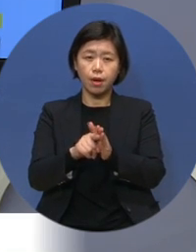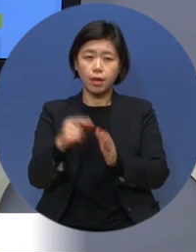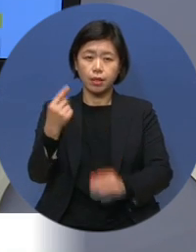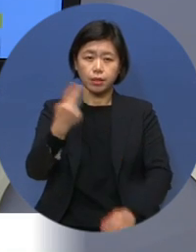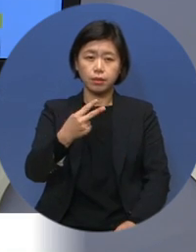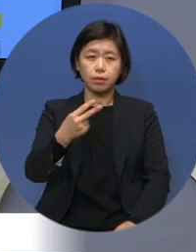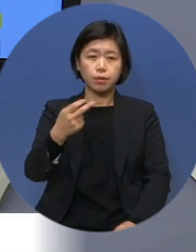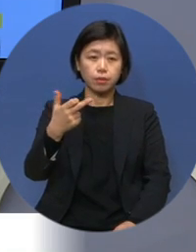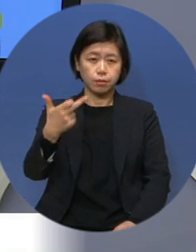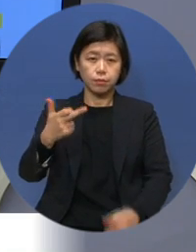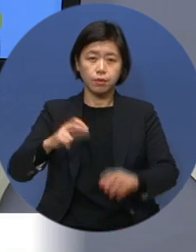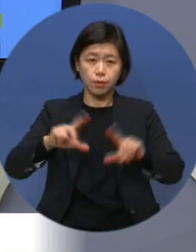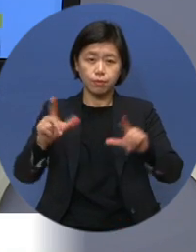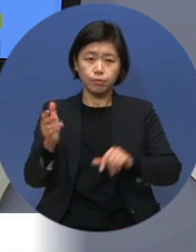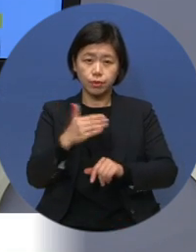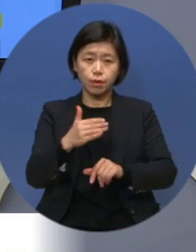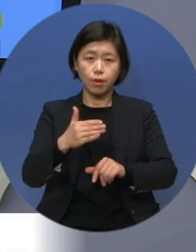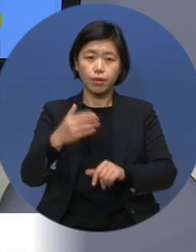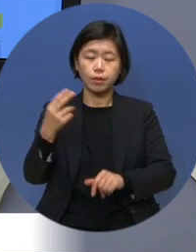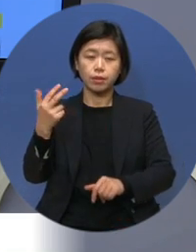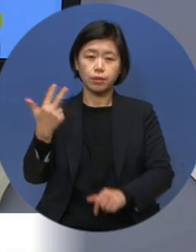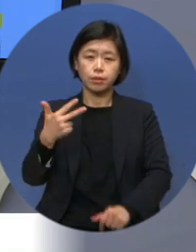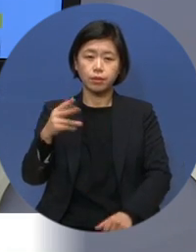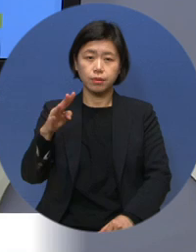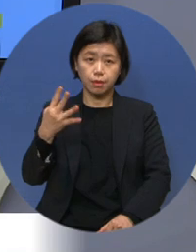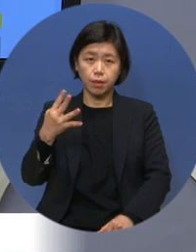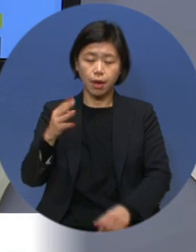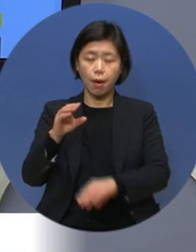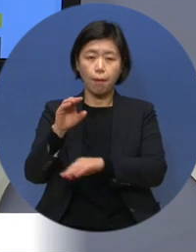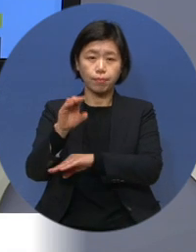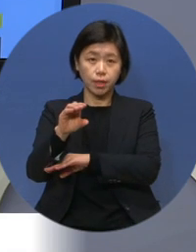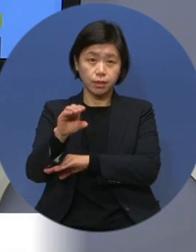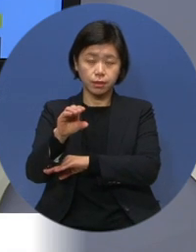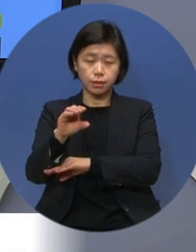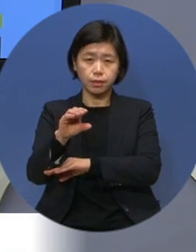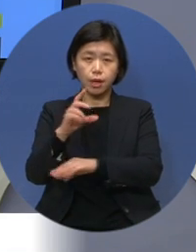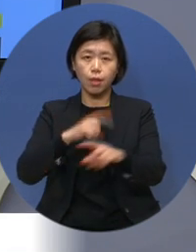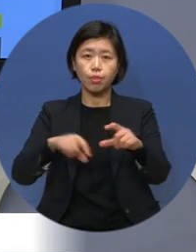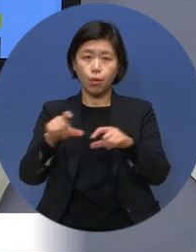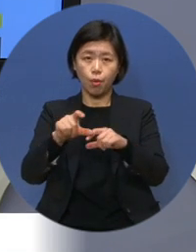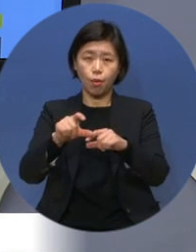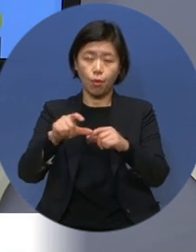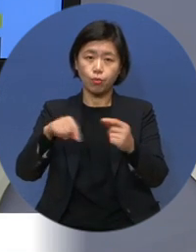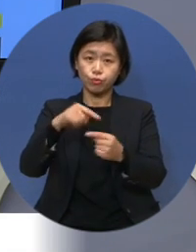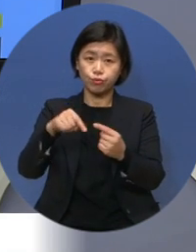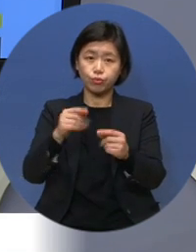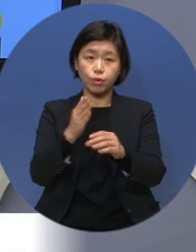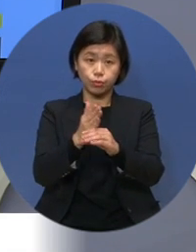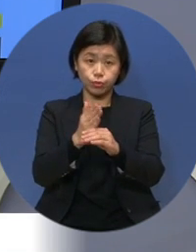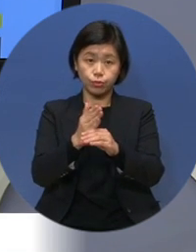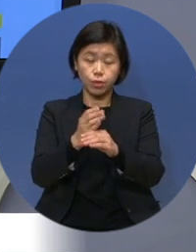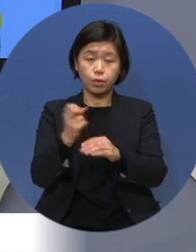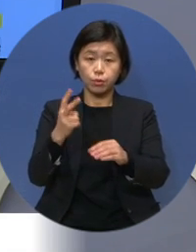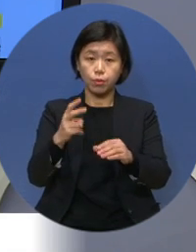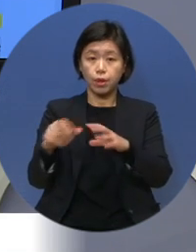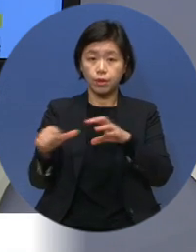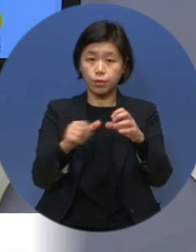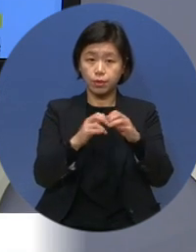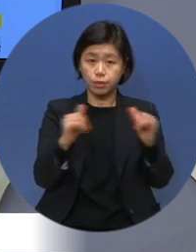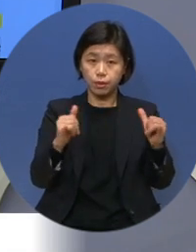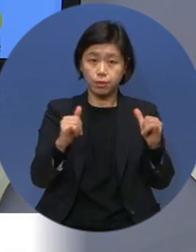를 투입해 바우처 택시를 운영하고 있으며 이용자에게는 택시 이용 요금의 75% 를